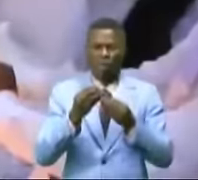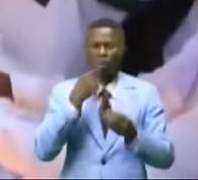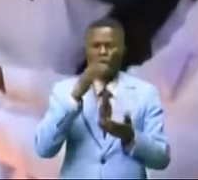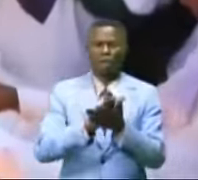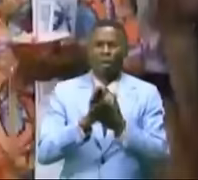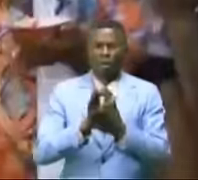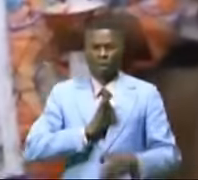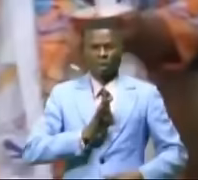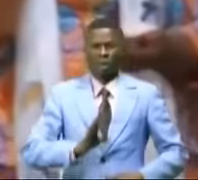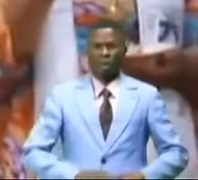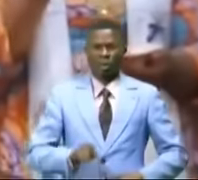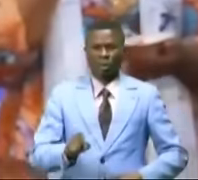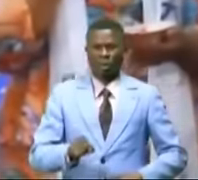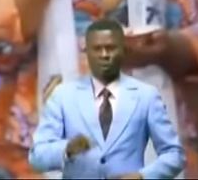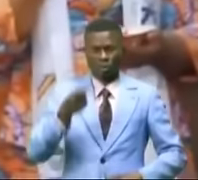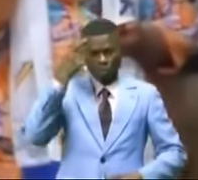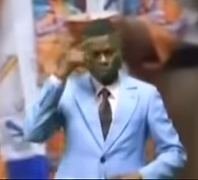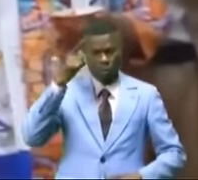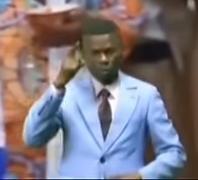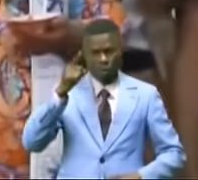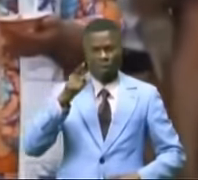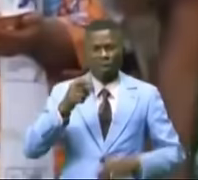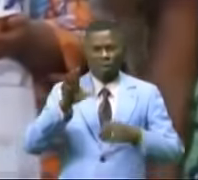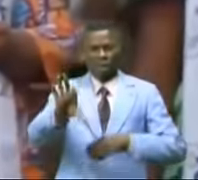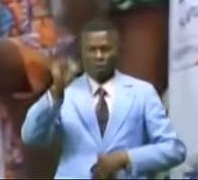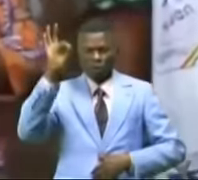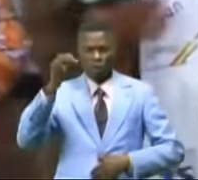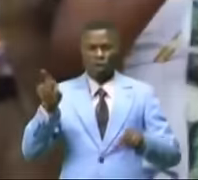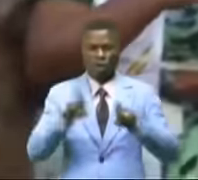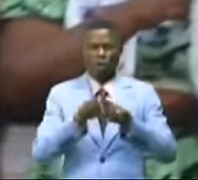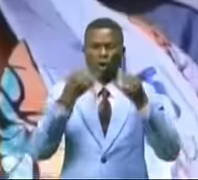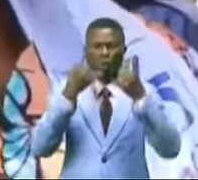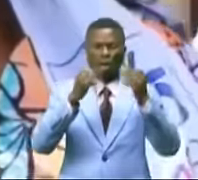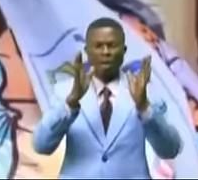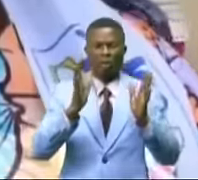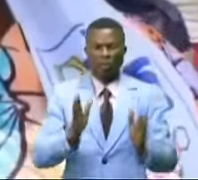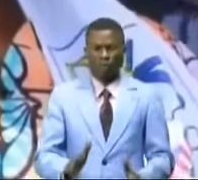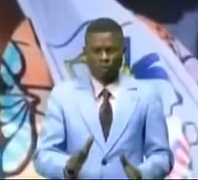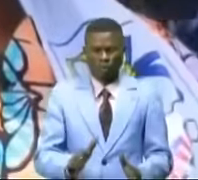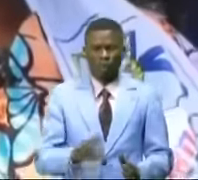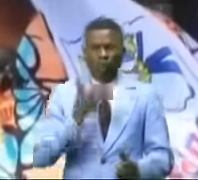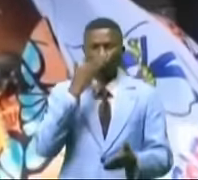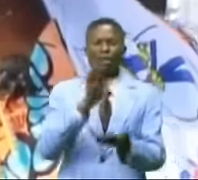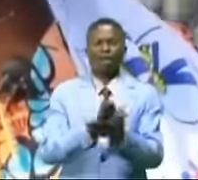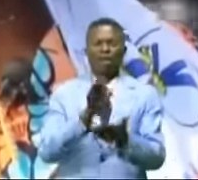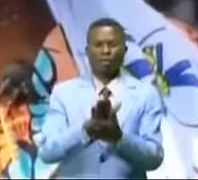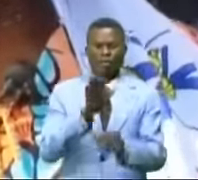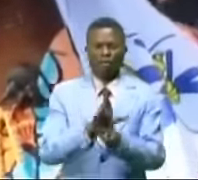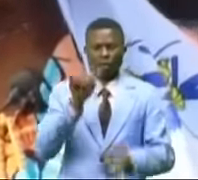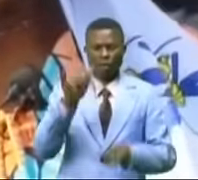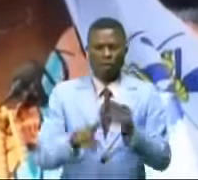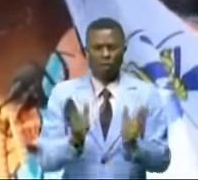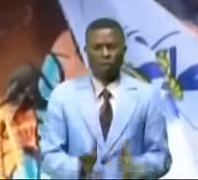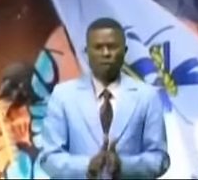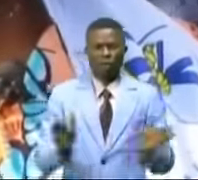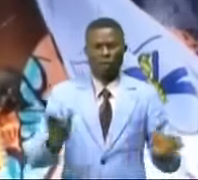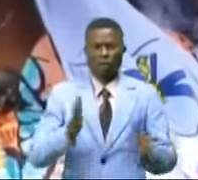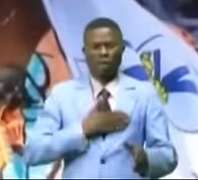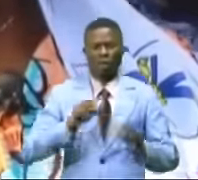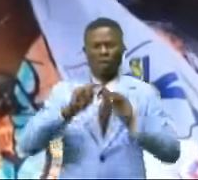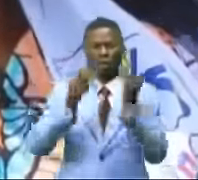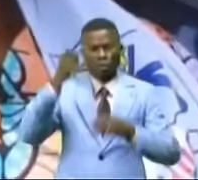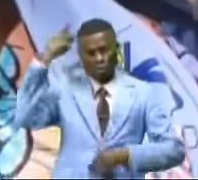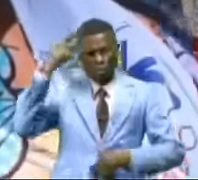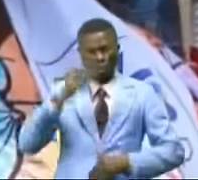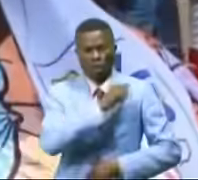l'État, Félix-Antoine Tshisekedi, de l'avoir désigné comme informateur. Sincères félicitations au secrétaire général de mon parti qui est